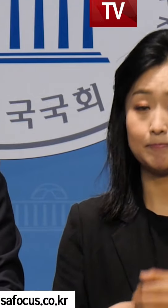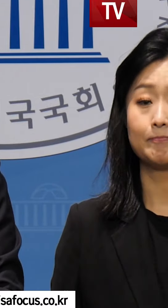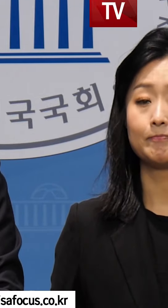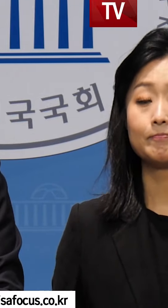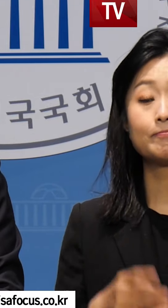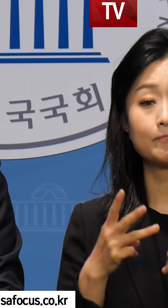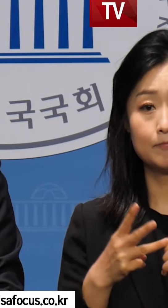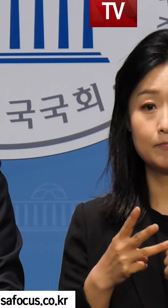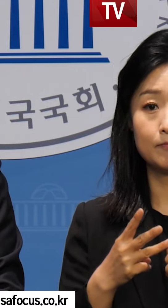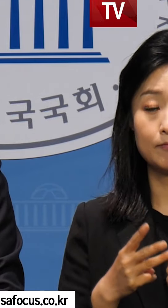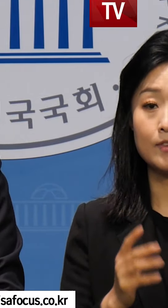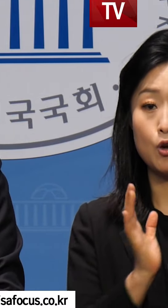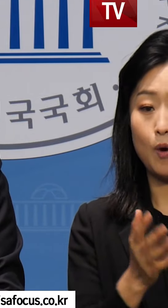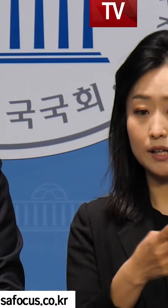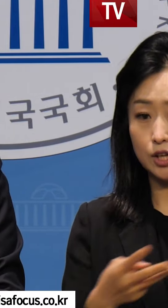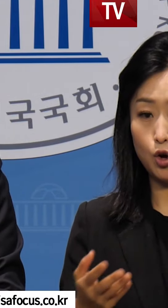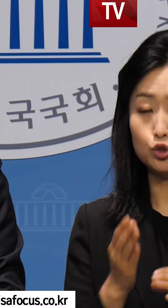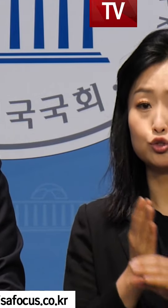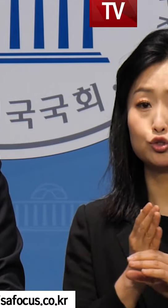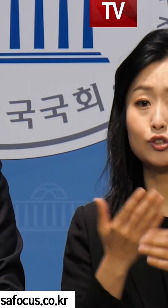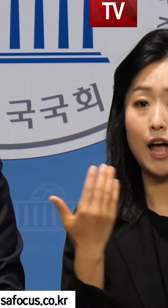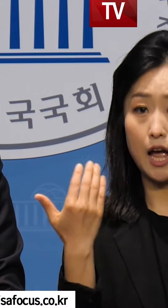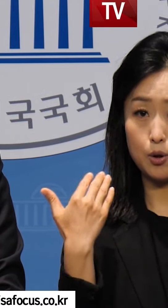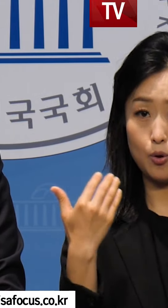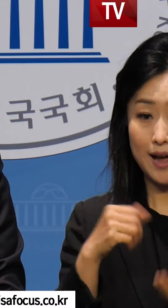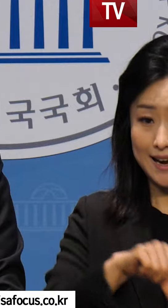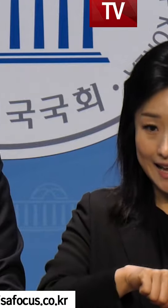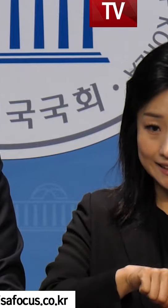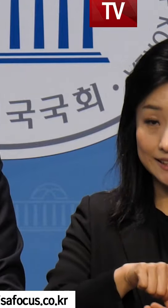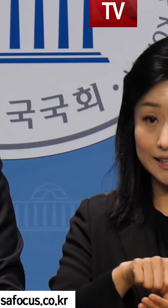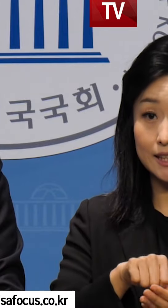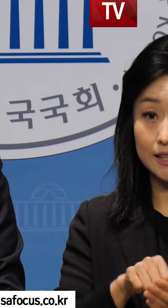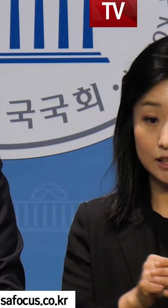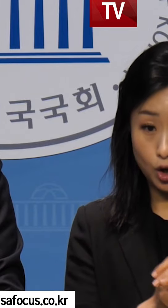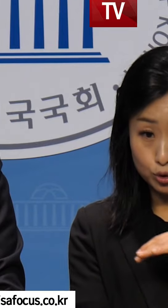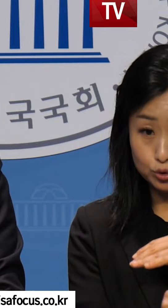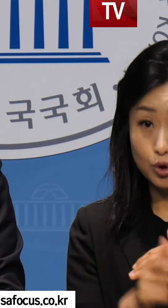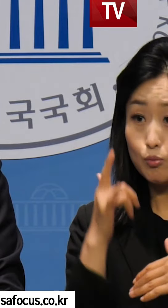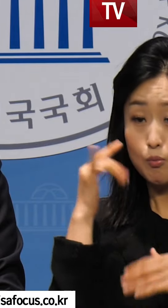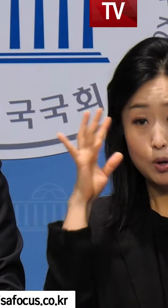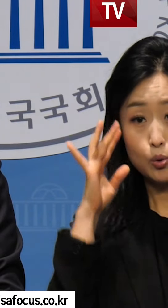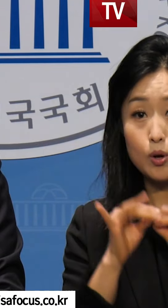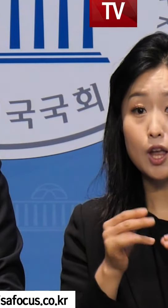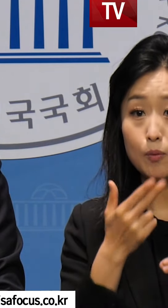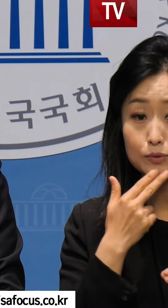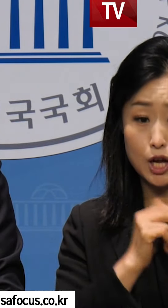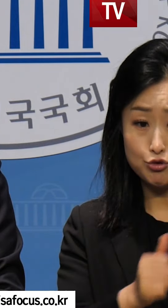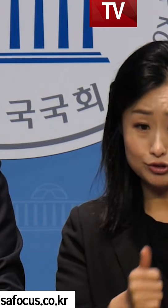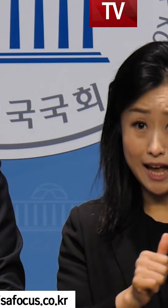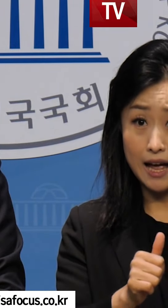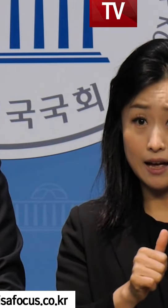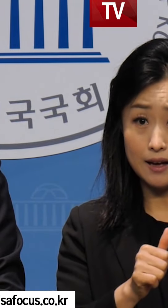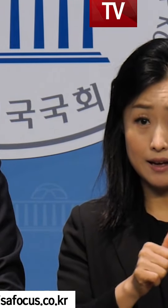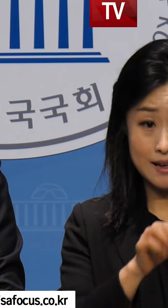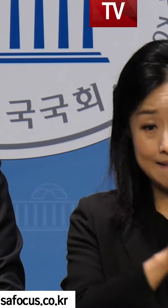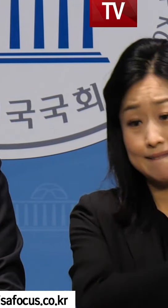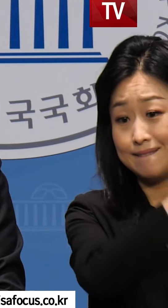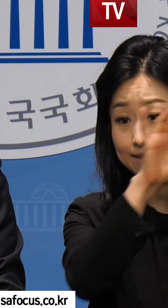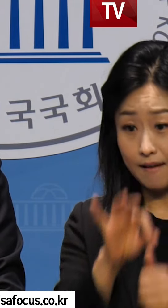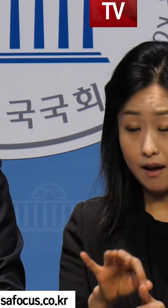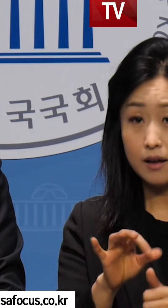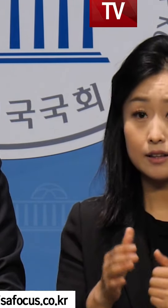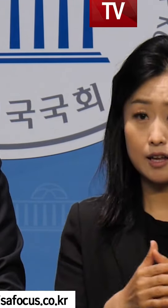세 번째로 화천군의 한 중학교에서 레슬링 선수들이 부모의 동의 없이 육상대회에 차출되면서